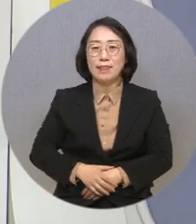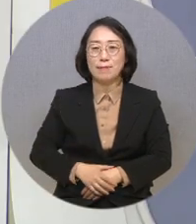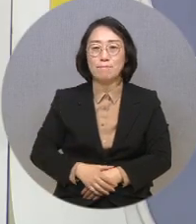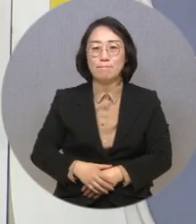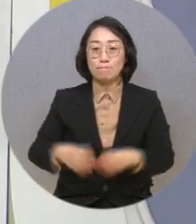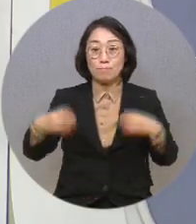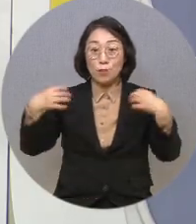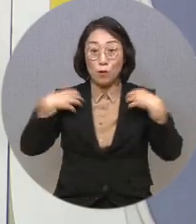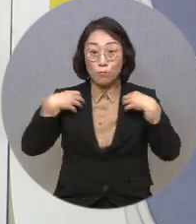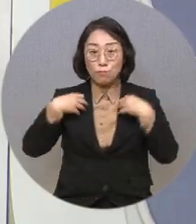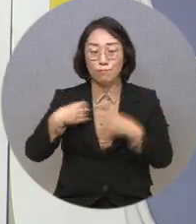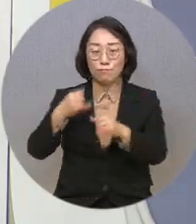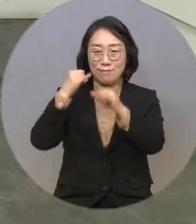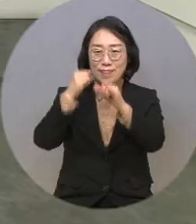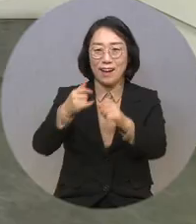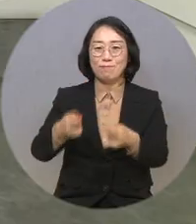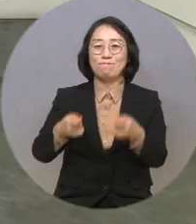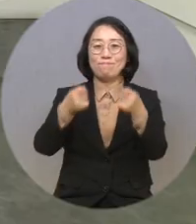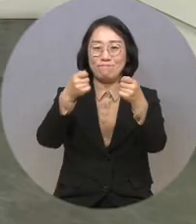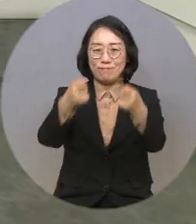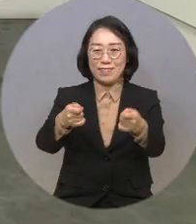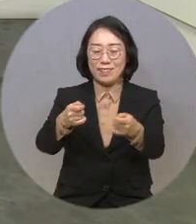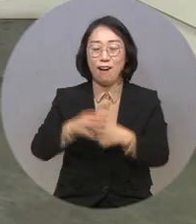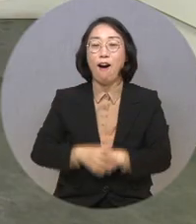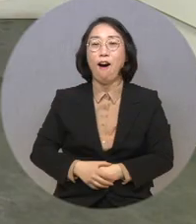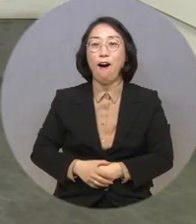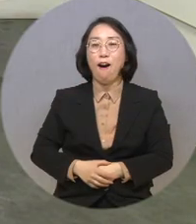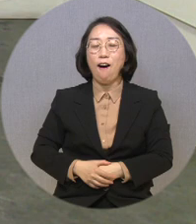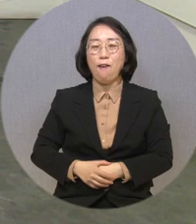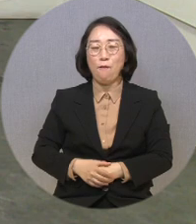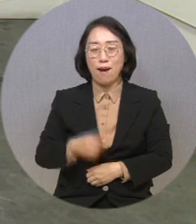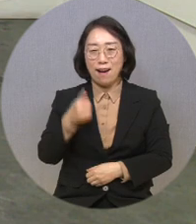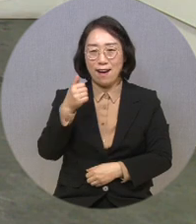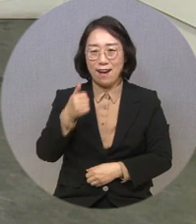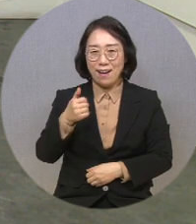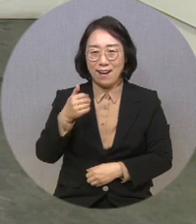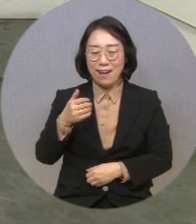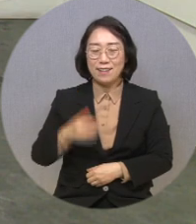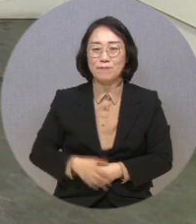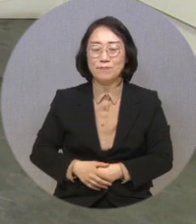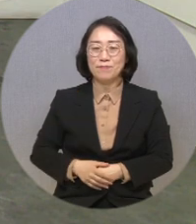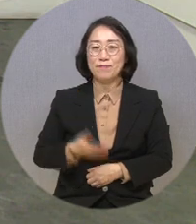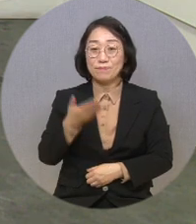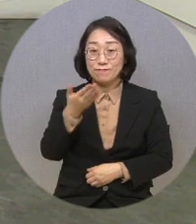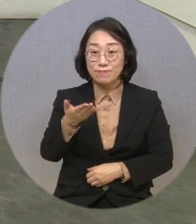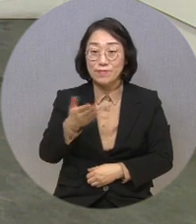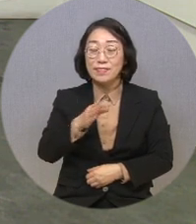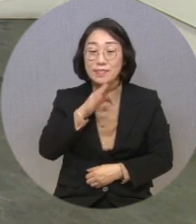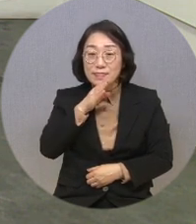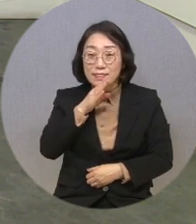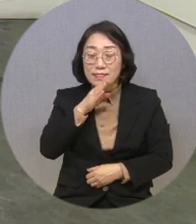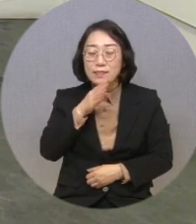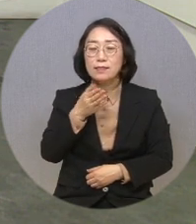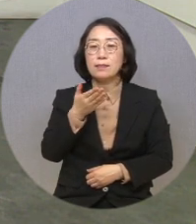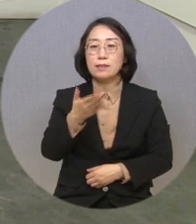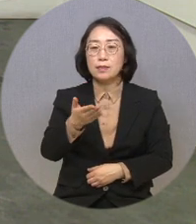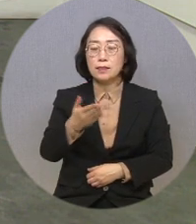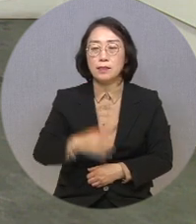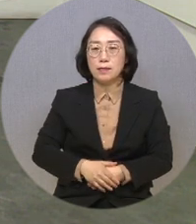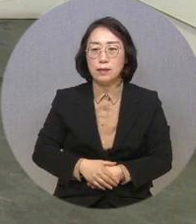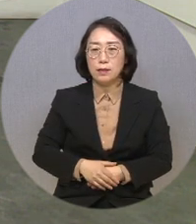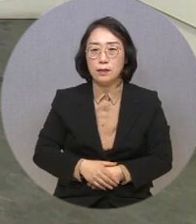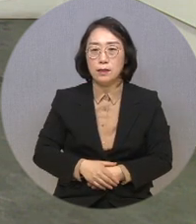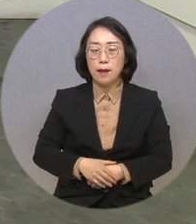아, 그래요? 네. 예, 남도장터가 여러분께 뜨거운 사랑을 받은 것은 네. 농산물